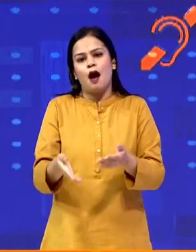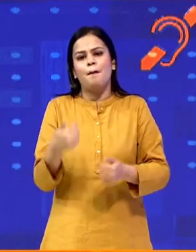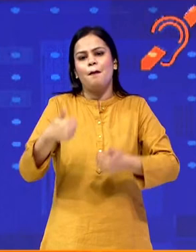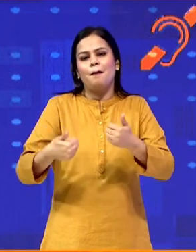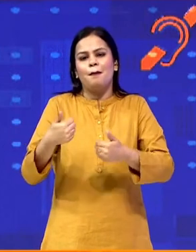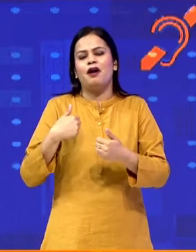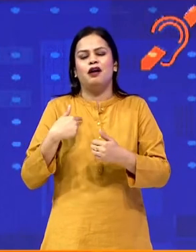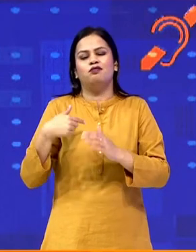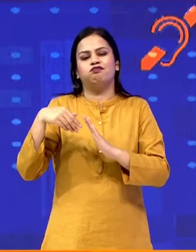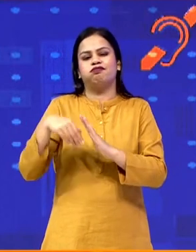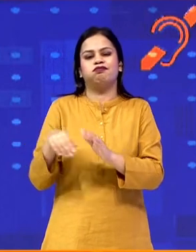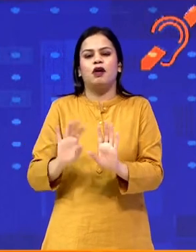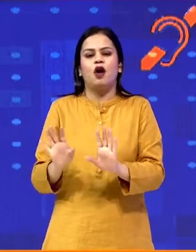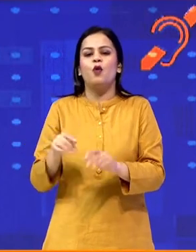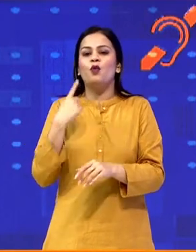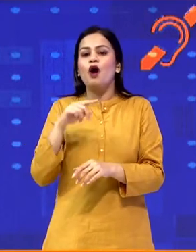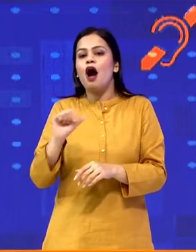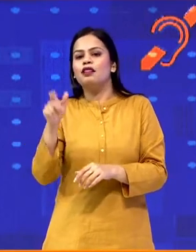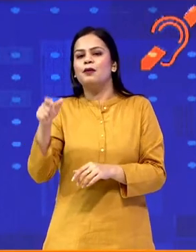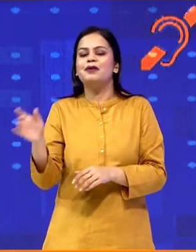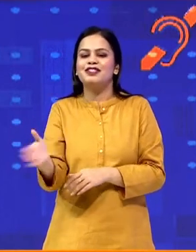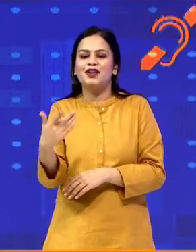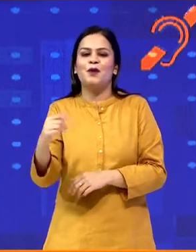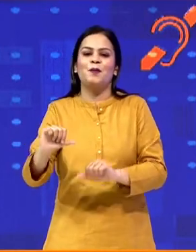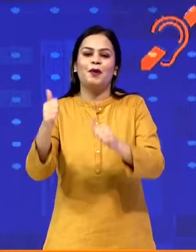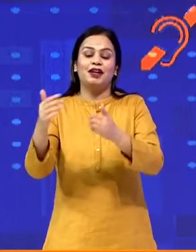कोई दूसरा भी जीत जाए